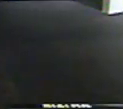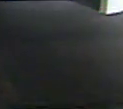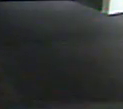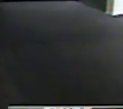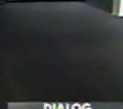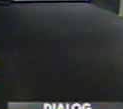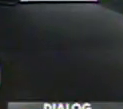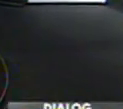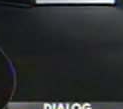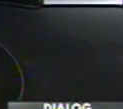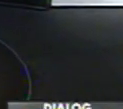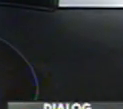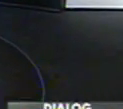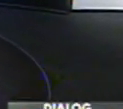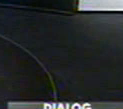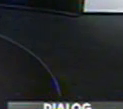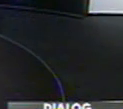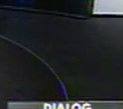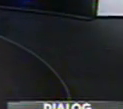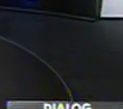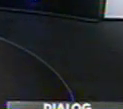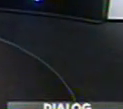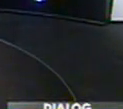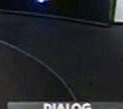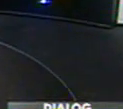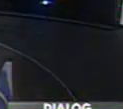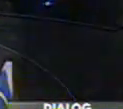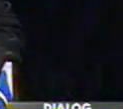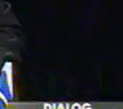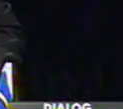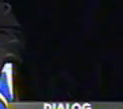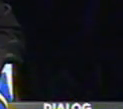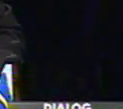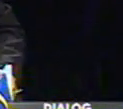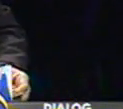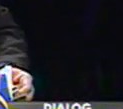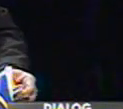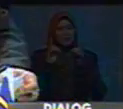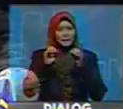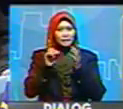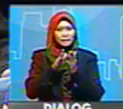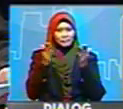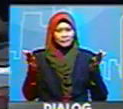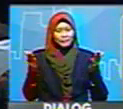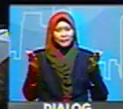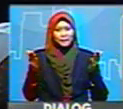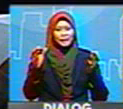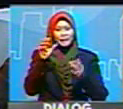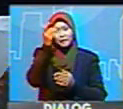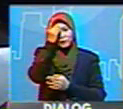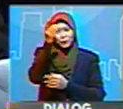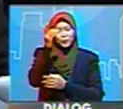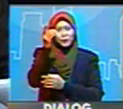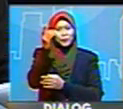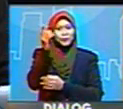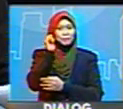tengah baik baik saudara itu antara sedutan dalam sesi sidang media Datuk Seri Ismail Sabri yaakob